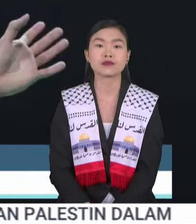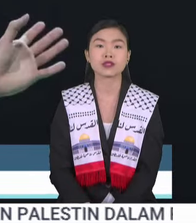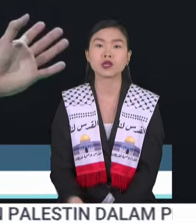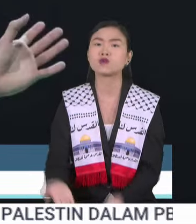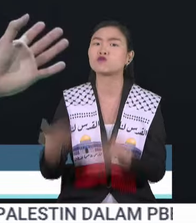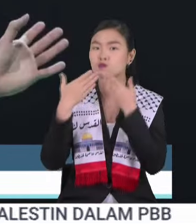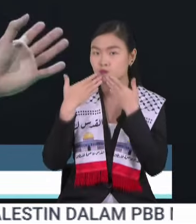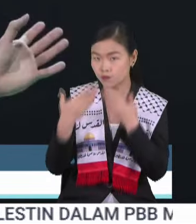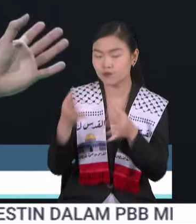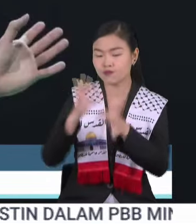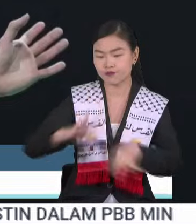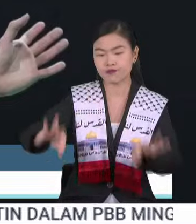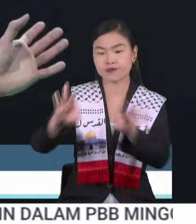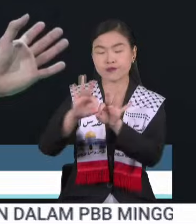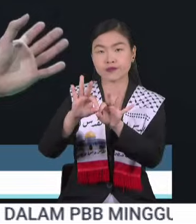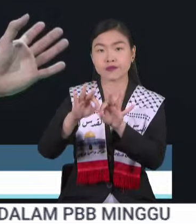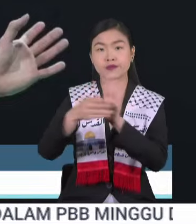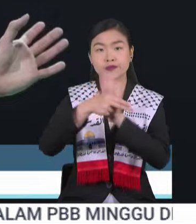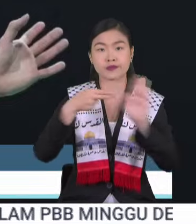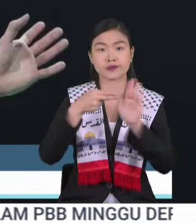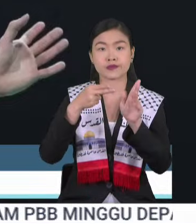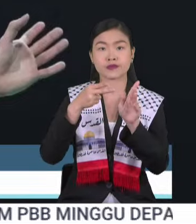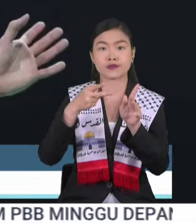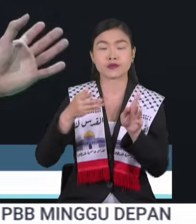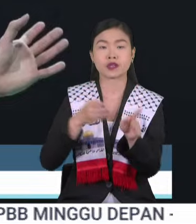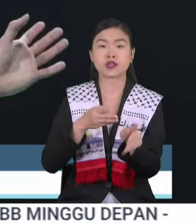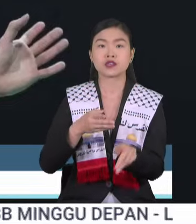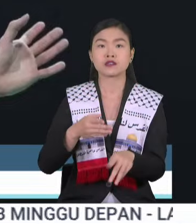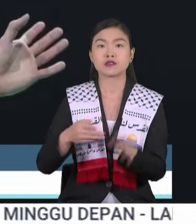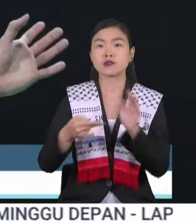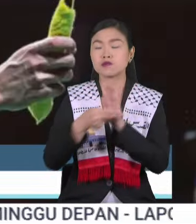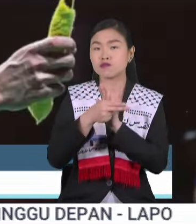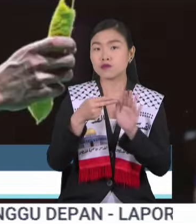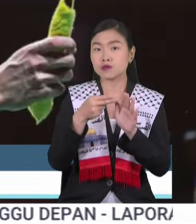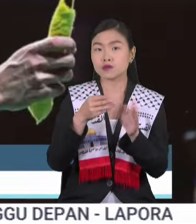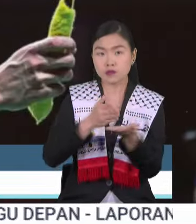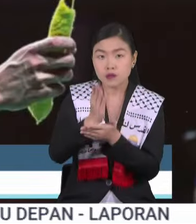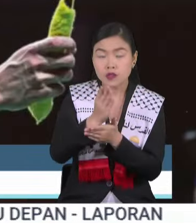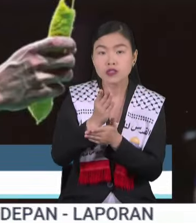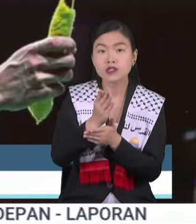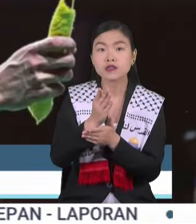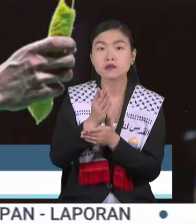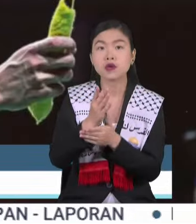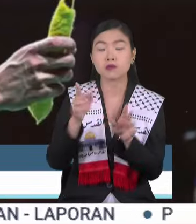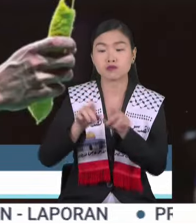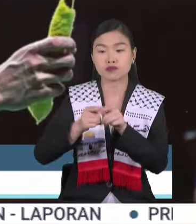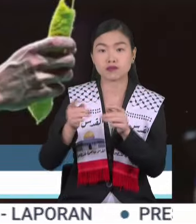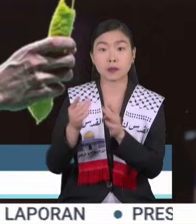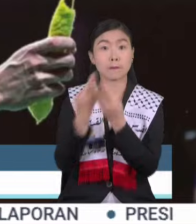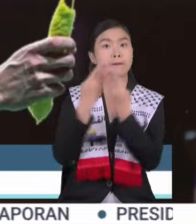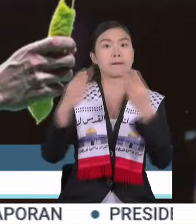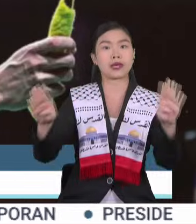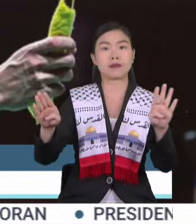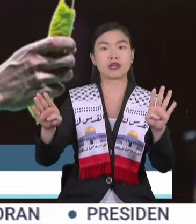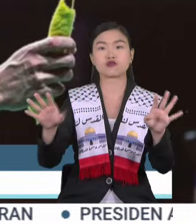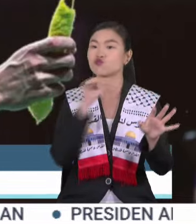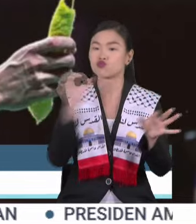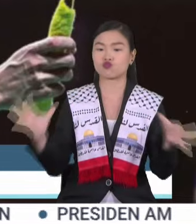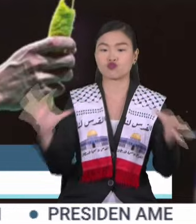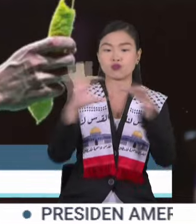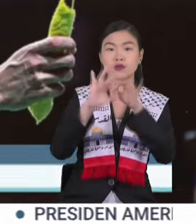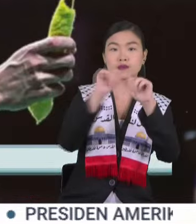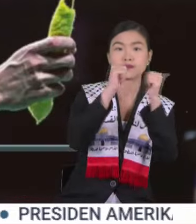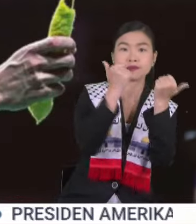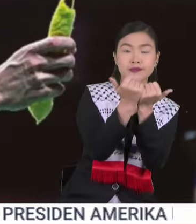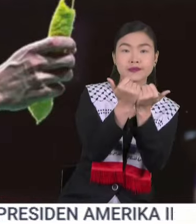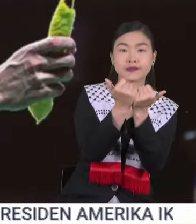Mereka juga menghargai kepentingan hak imej untuk kehidupan seorang atlet profesional yang bebas daripada naungan persatuan. Perkara itu disifatkan sebagai satu berita